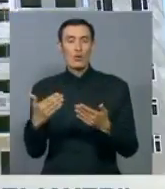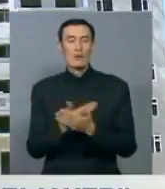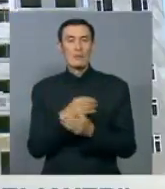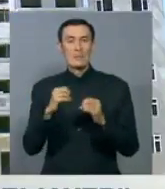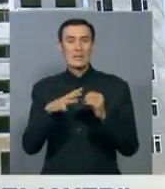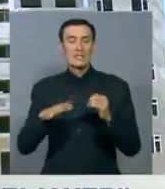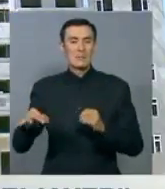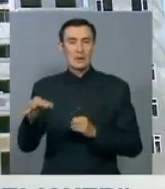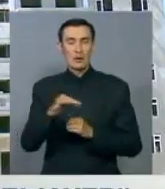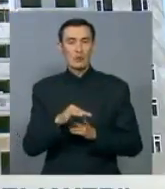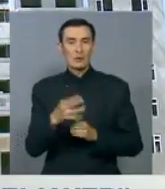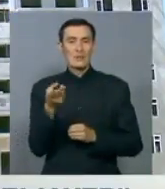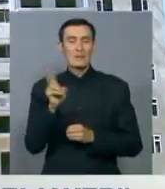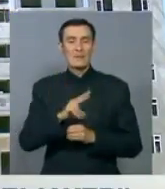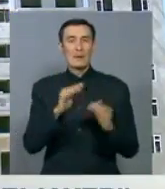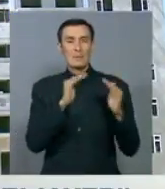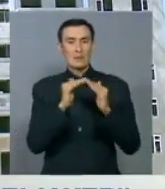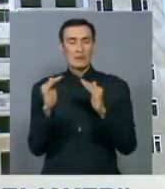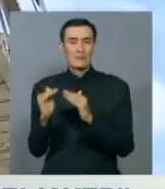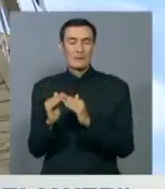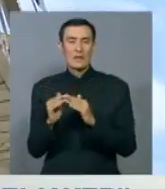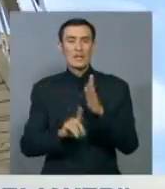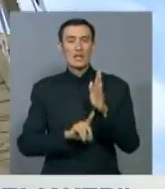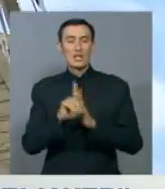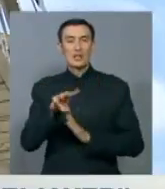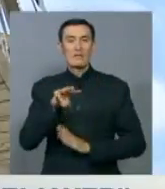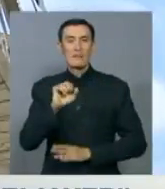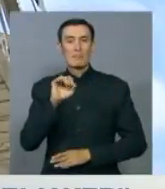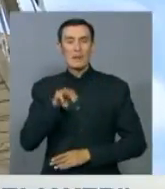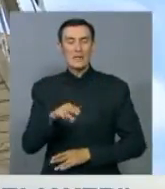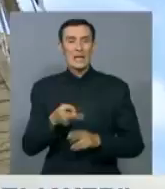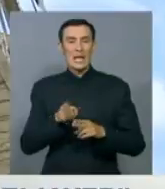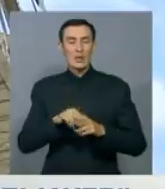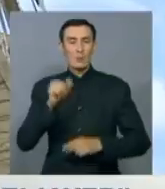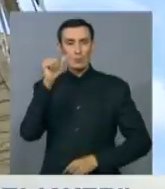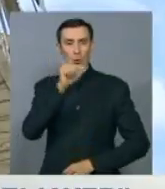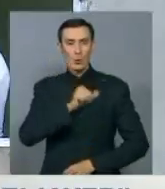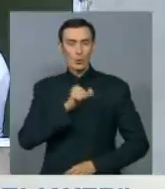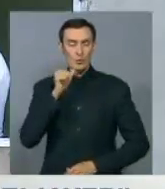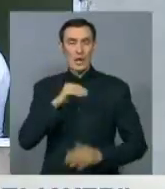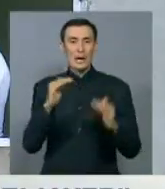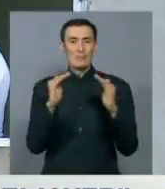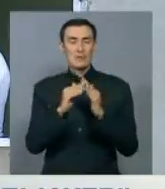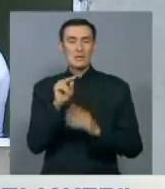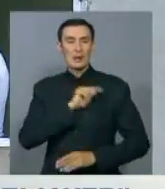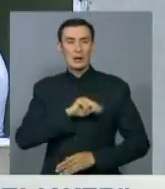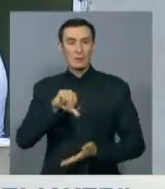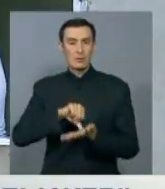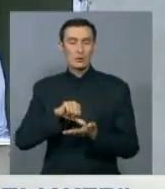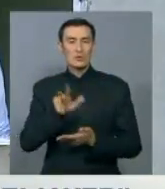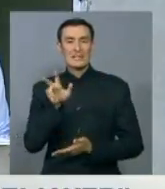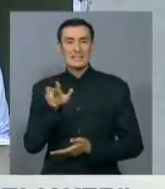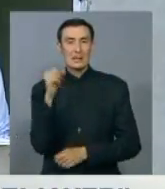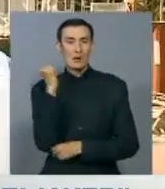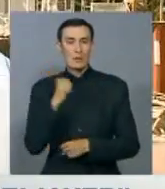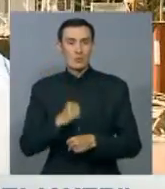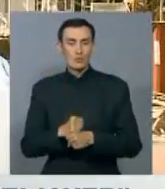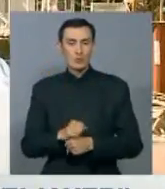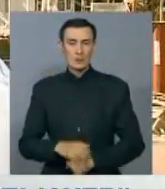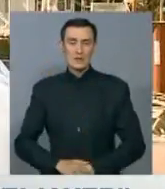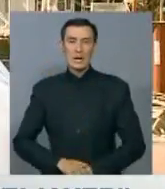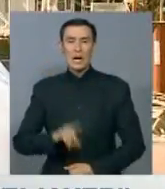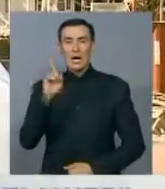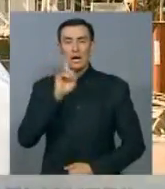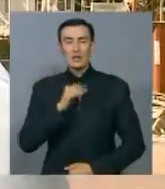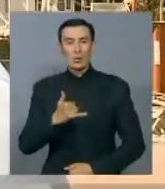микрорайоне. Возводить 2 многоэтажки в массиве Арай начали в марте текущего года. На объекте трудятся порядка 300 рабочих. Хотя